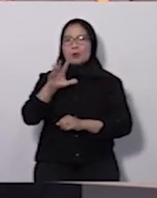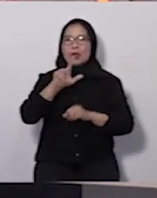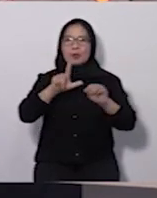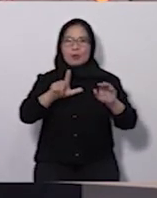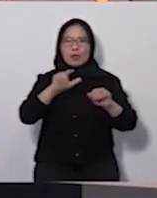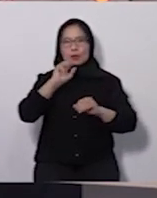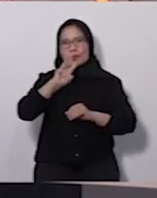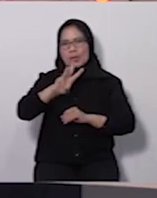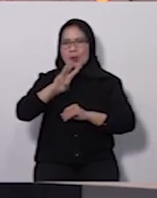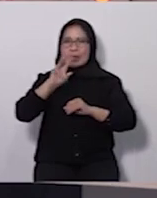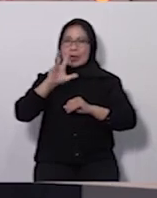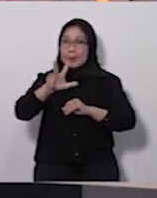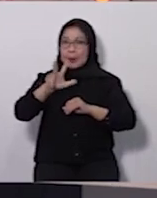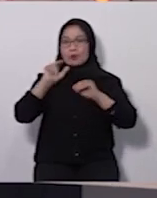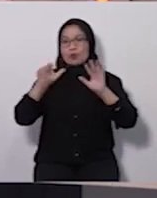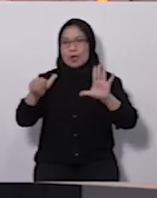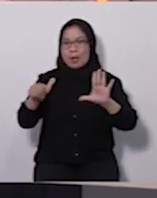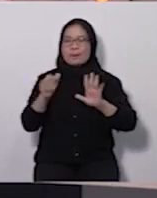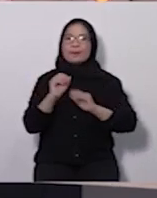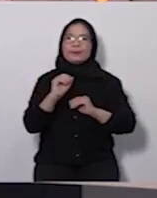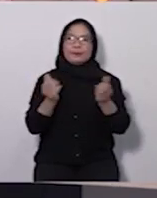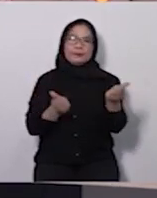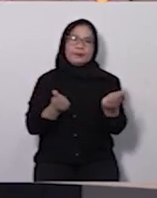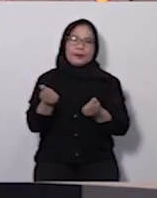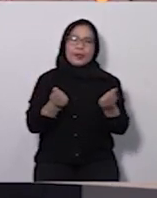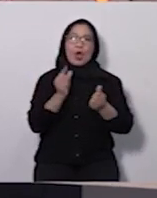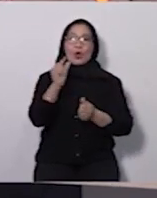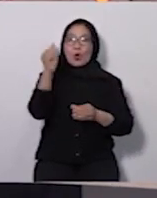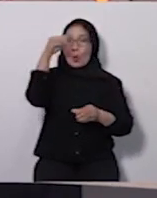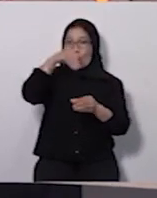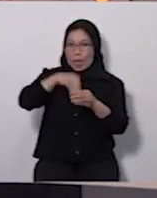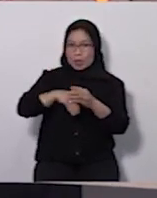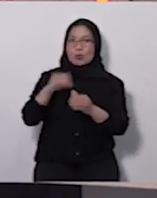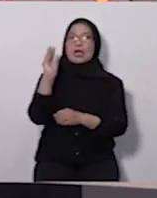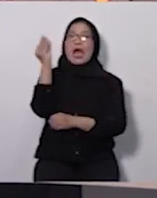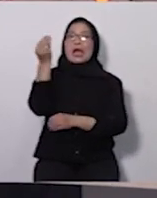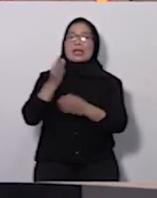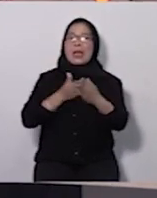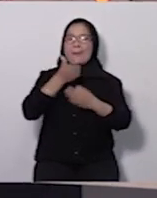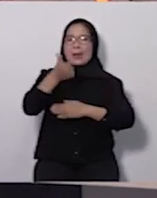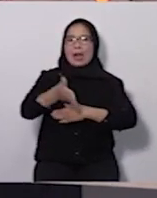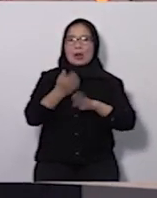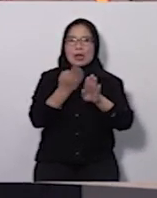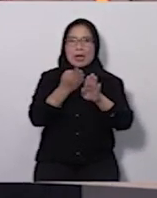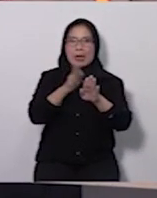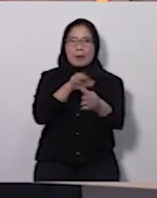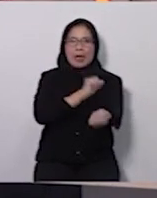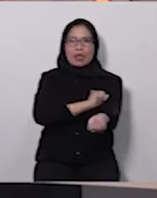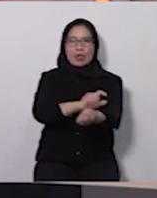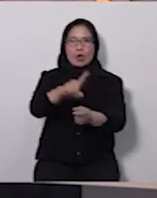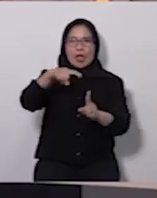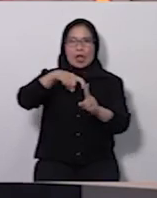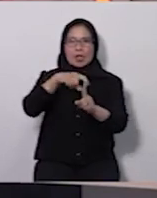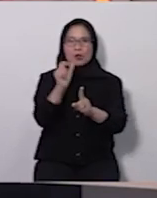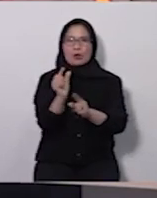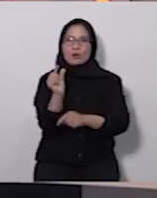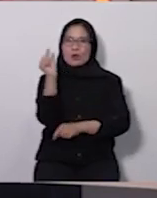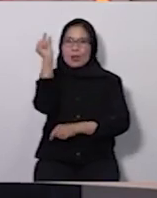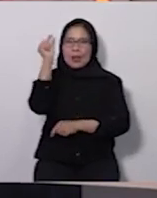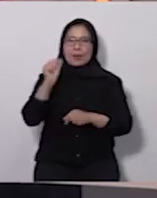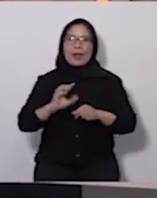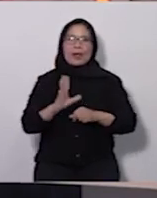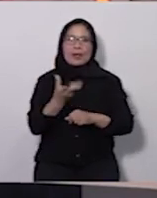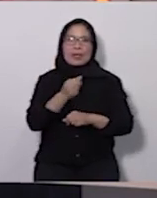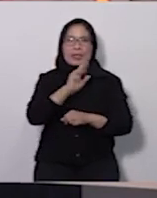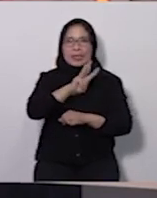35.786 kendaraan Sedangkan untuk yang masuk Jakarta melalui gerbang tol kalihurip utama sebanyak